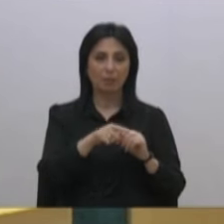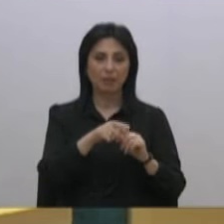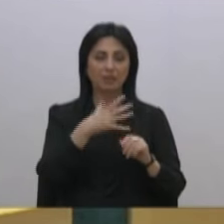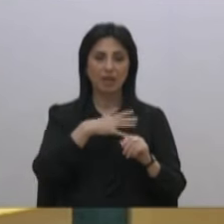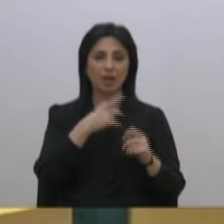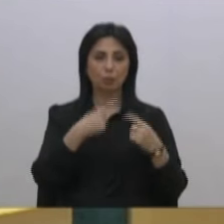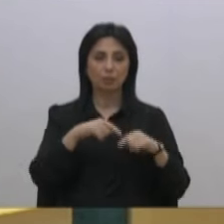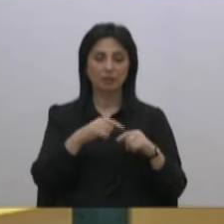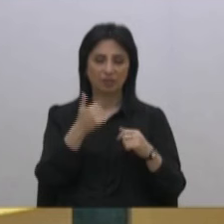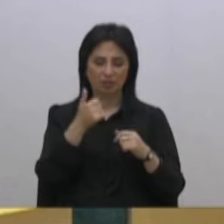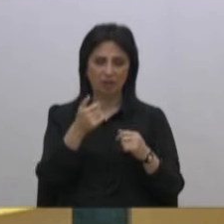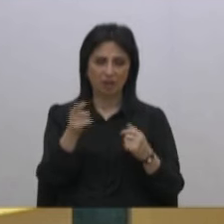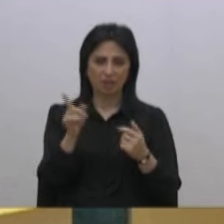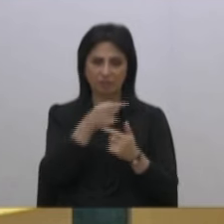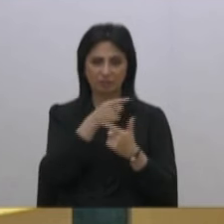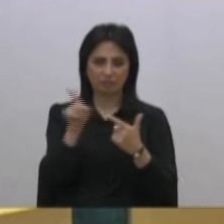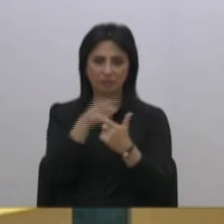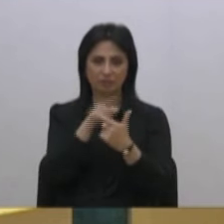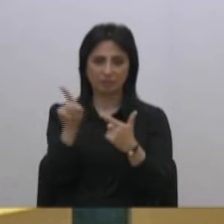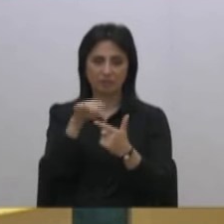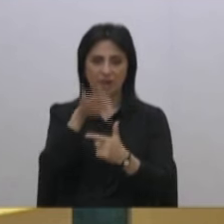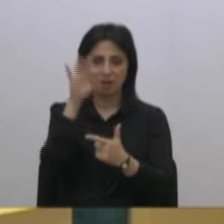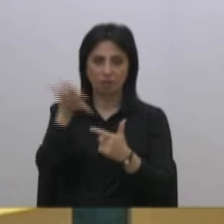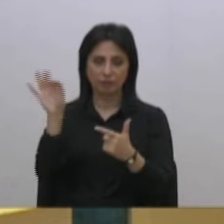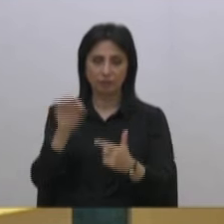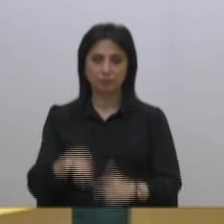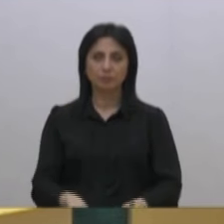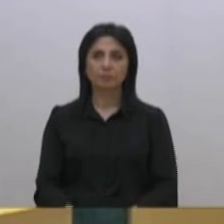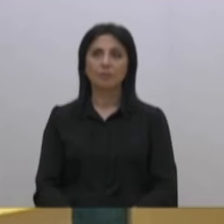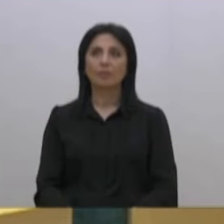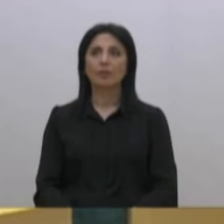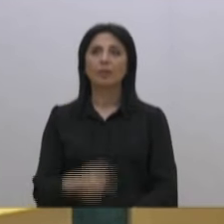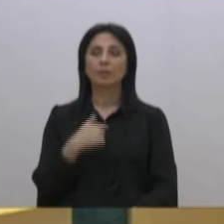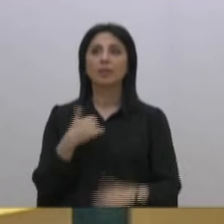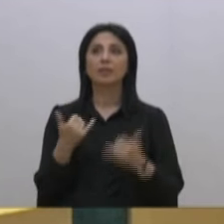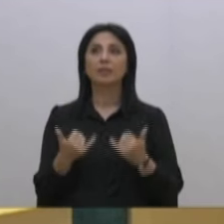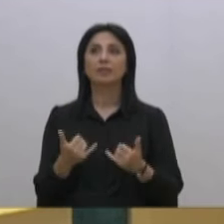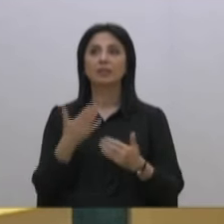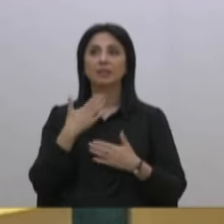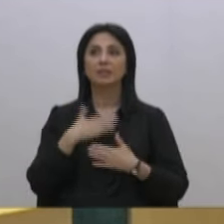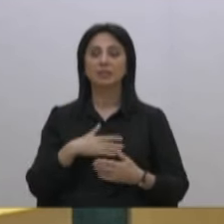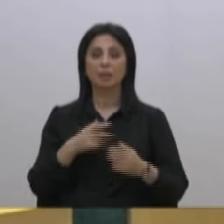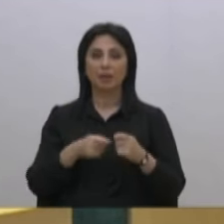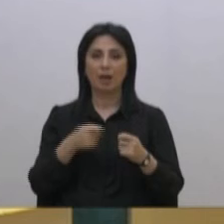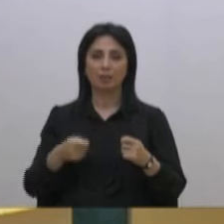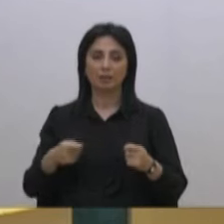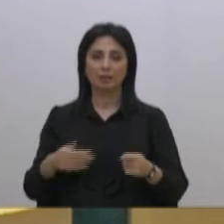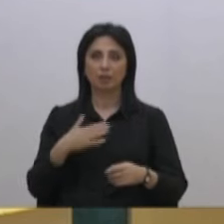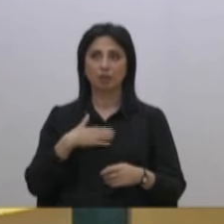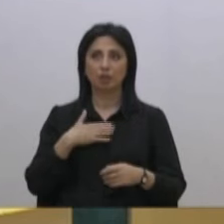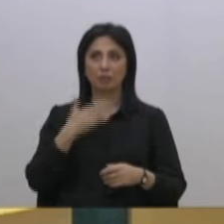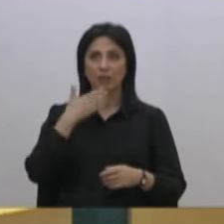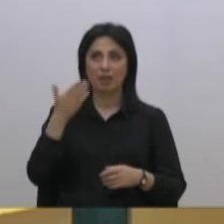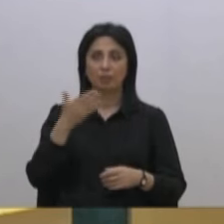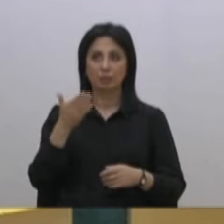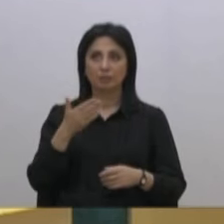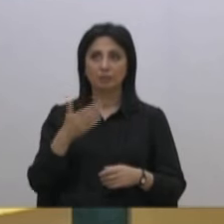ქართული საზოგადოება ძალიან კარგად არჩევს. მე დღეს საკმაოდ გამიგზელდა ჩემი